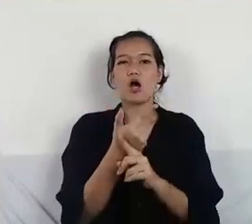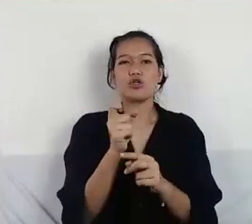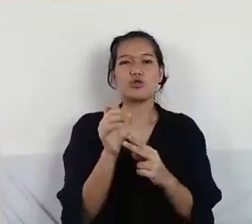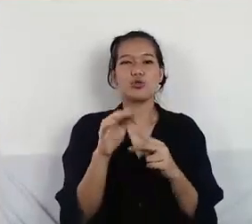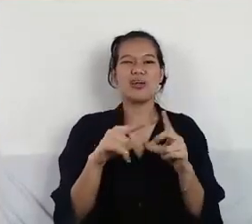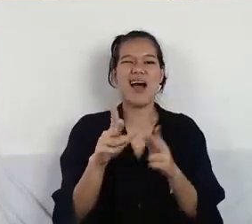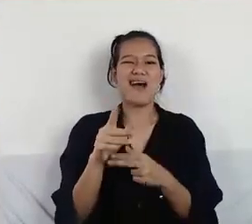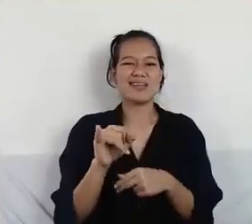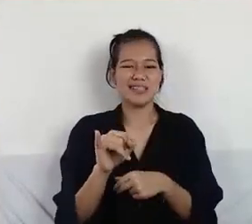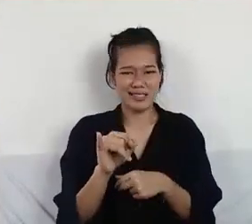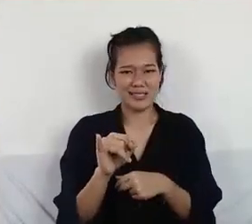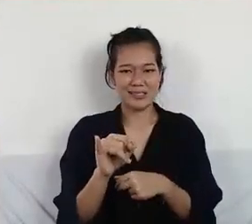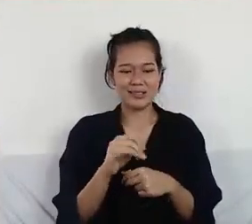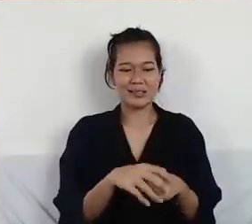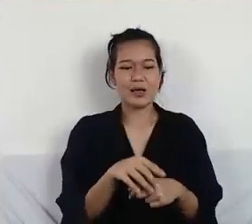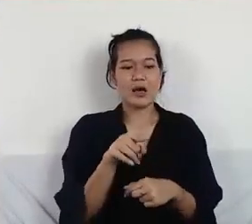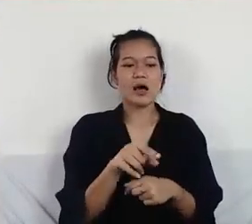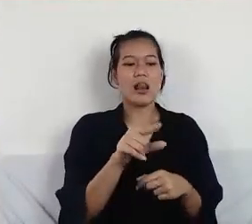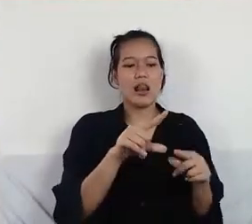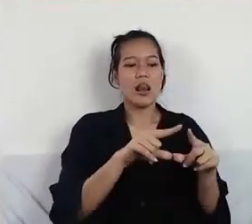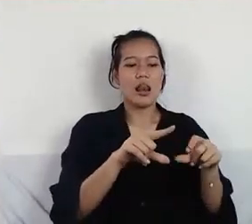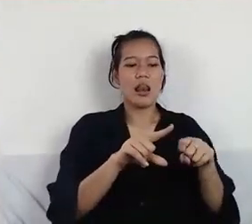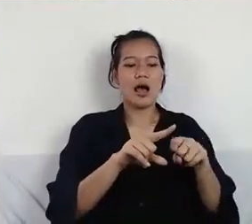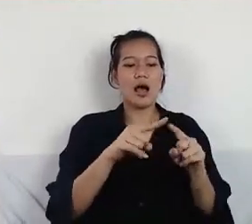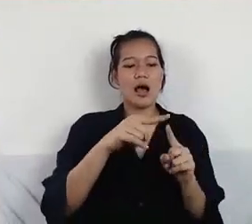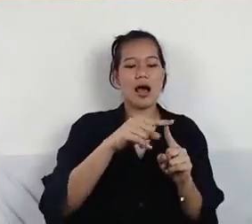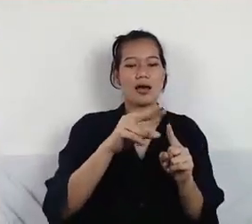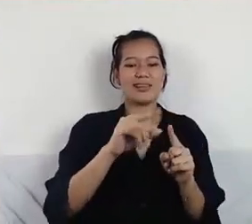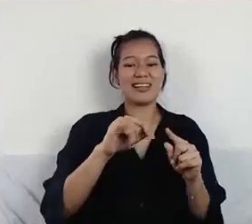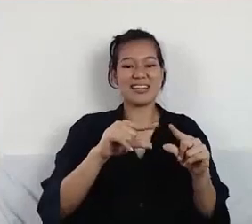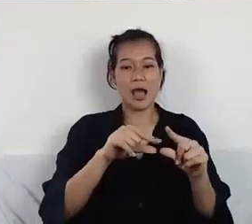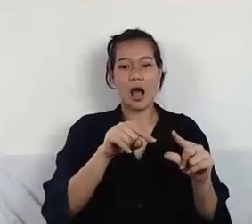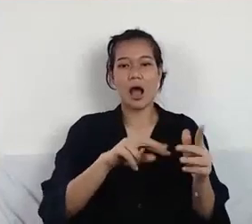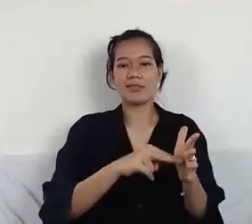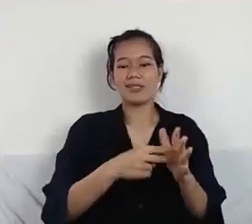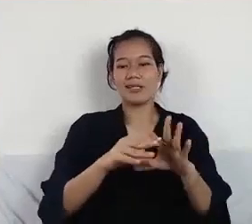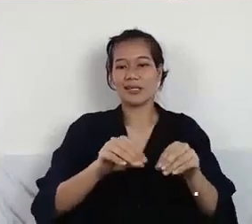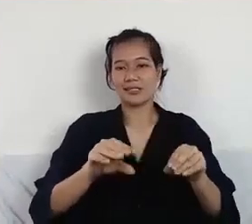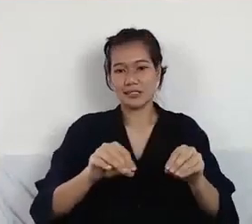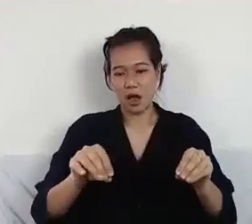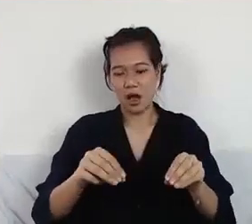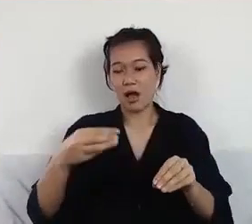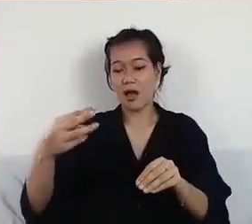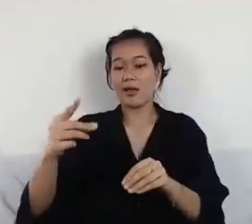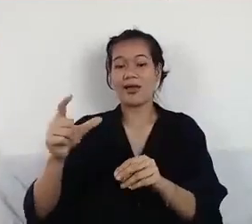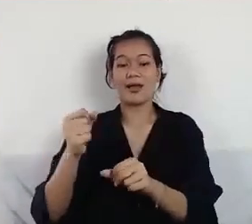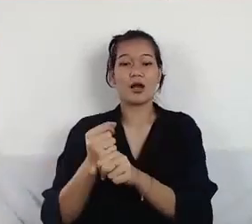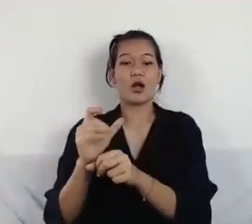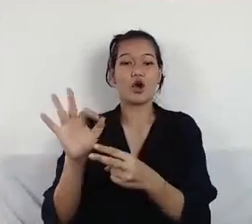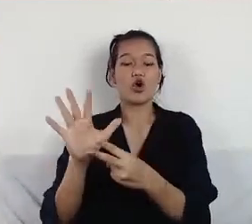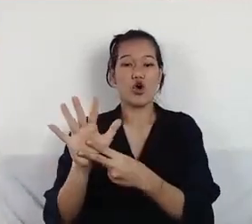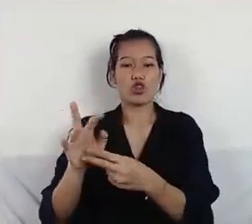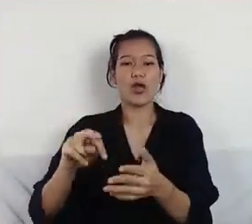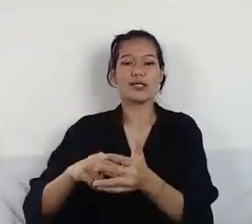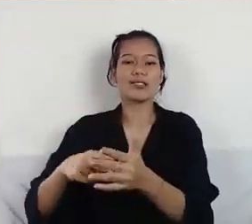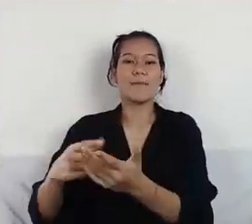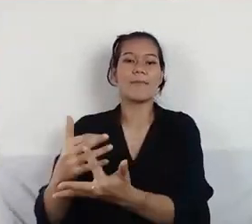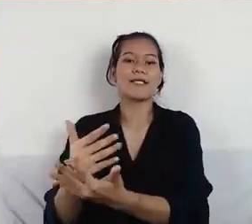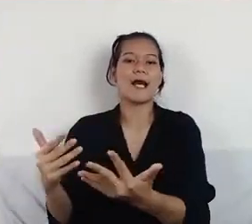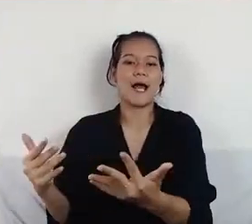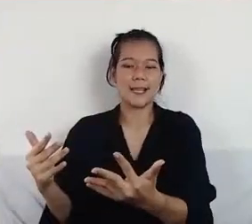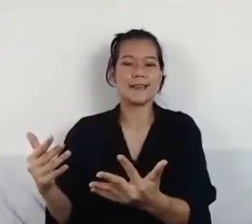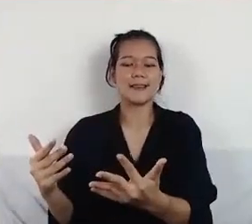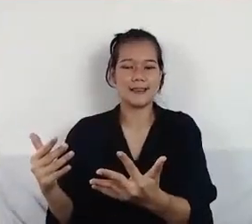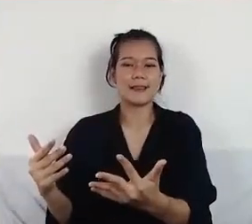Latria dan ergon. Latria itu pekerjaan. Ergon itu masyarakat atau